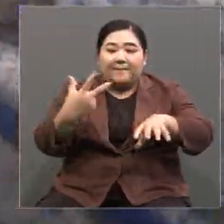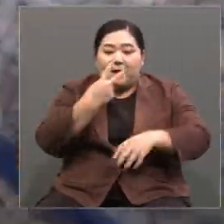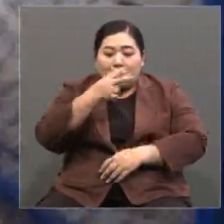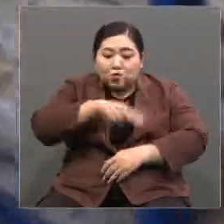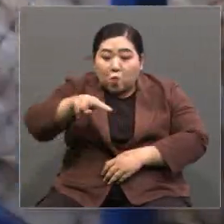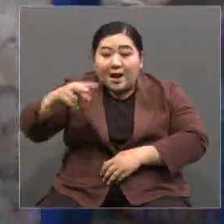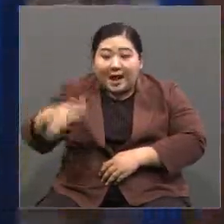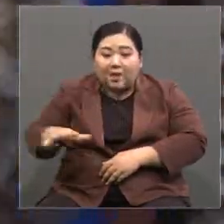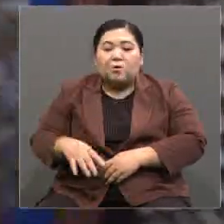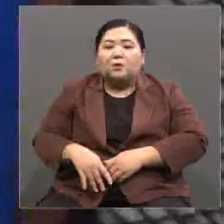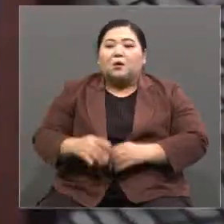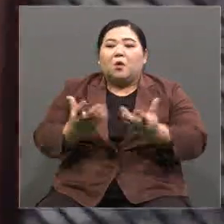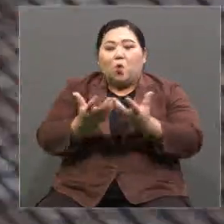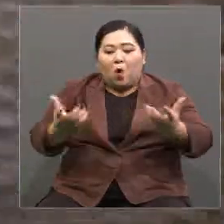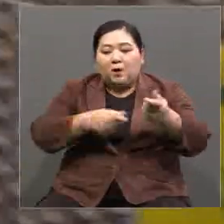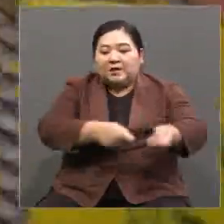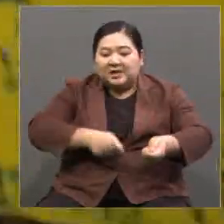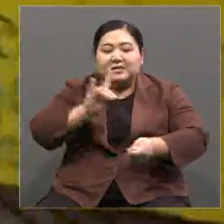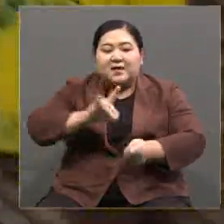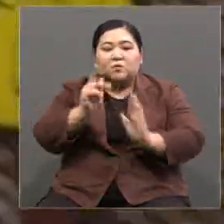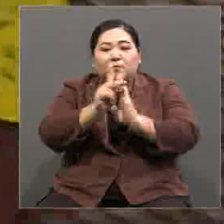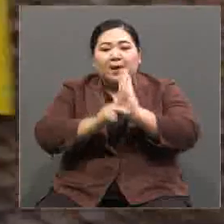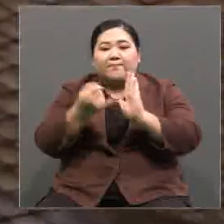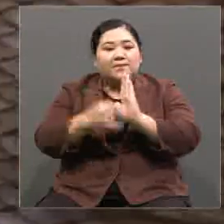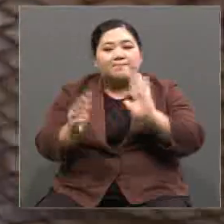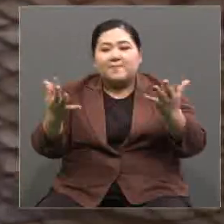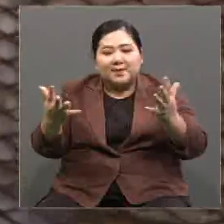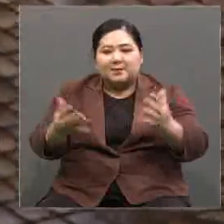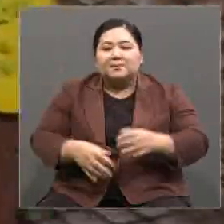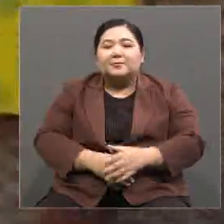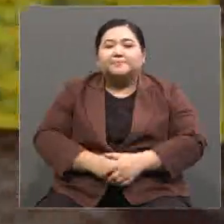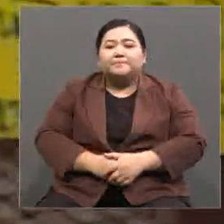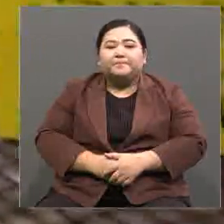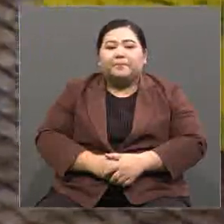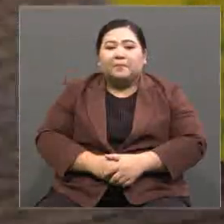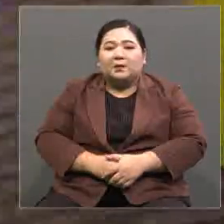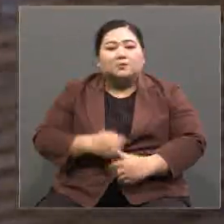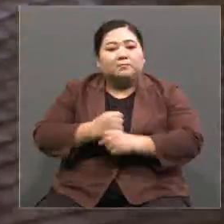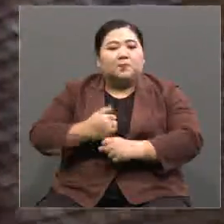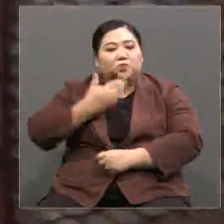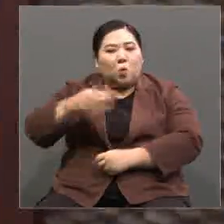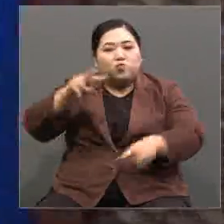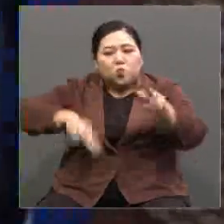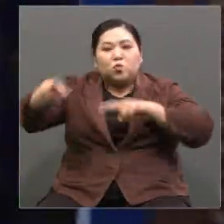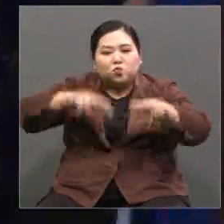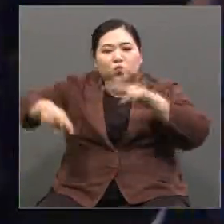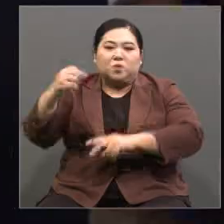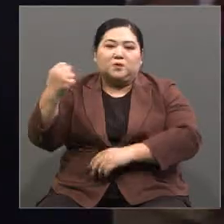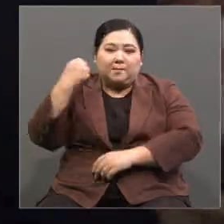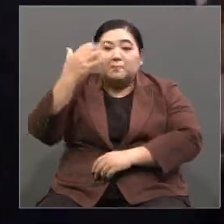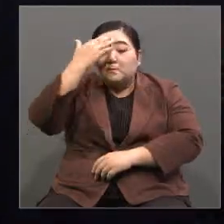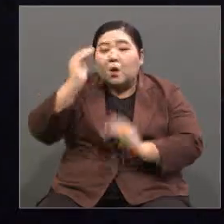เกษตรสินค้าปสุสัตว์ผิดกฎหมายแต่อย่างใดอย่างไรก็ตามครับหลังจากนี้ยังคงออกตรวจสอบอย่างเข้มงวดต่อไปเพื่อปกป้อง